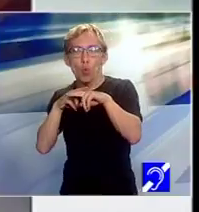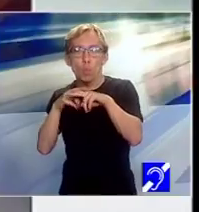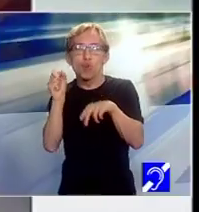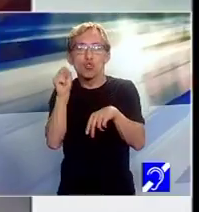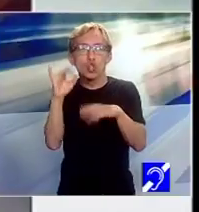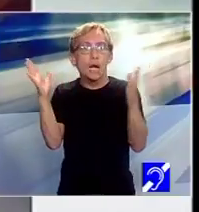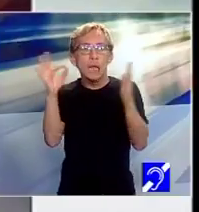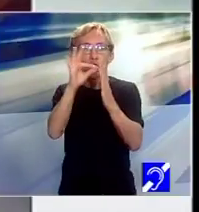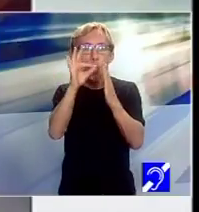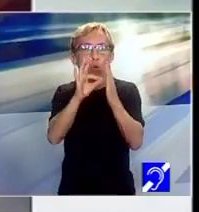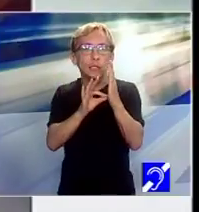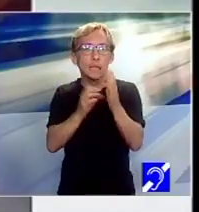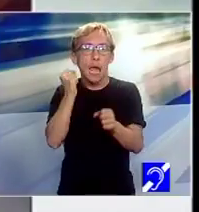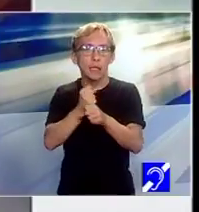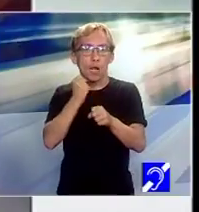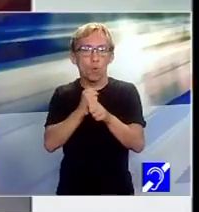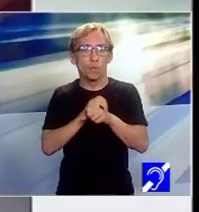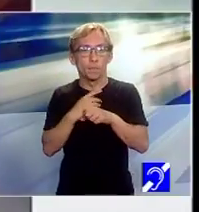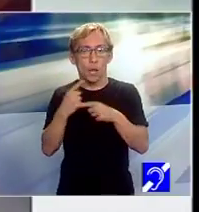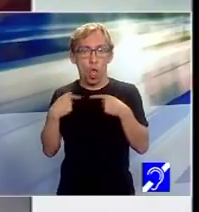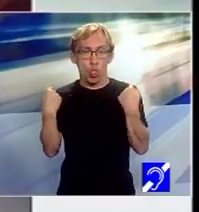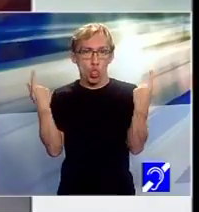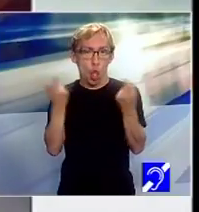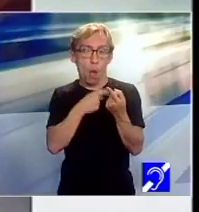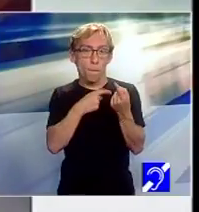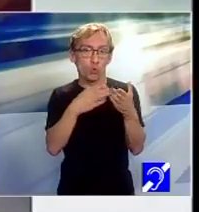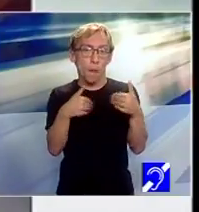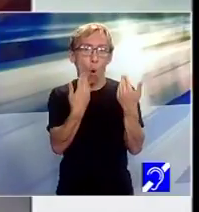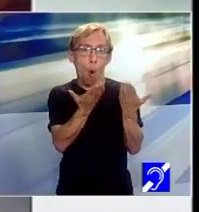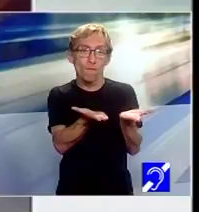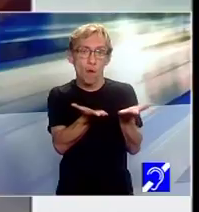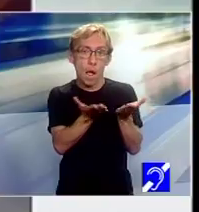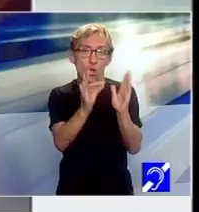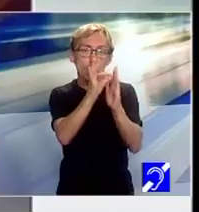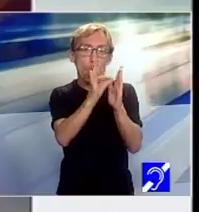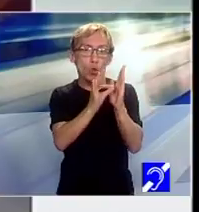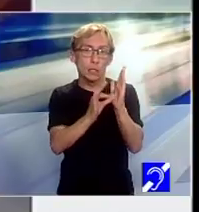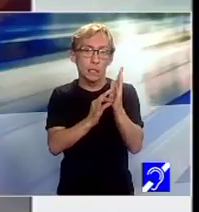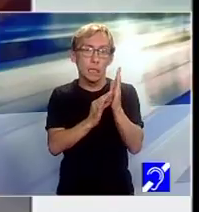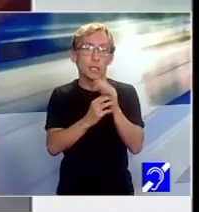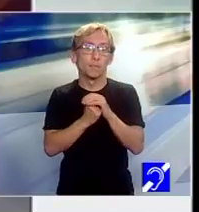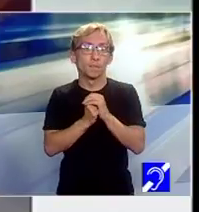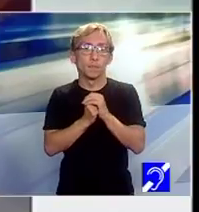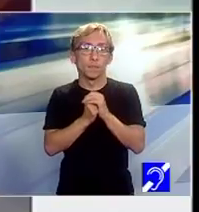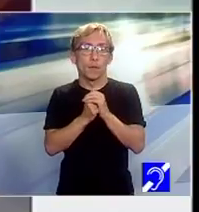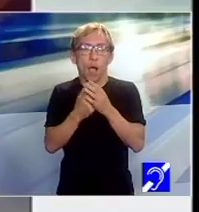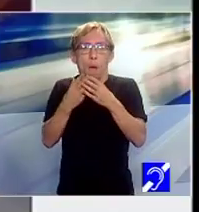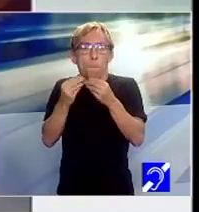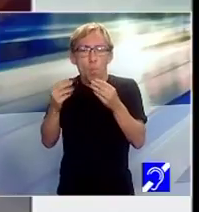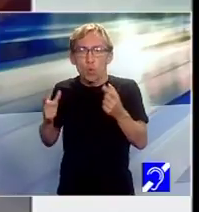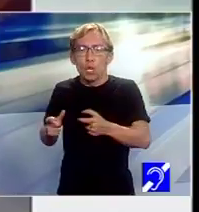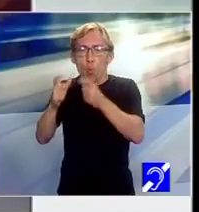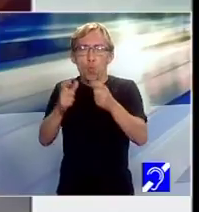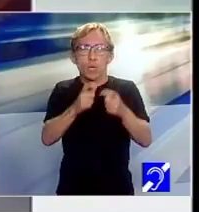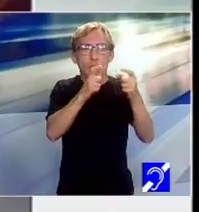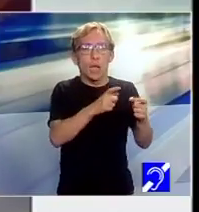lucreze. Noi le putem oferi acum condiții pe care foarte multe unități din vest nu le